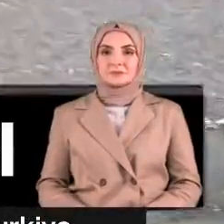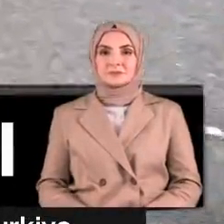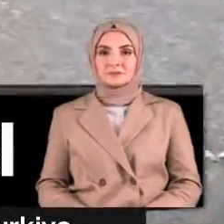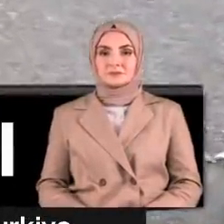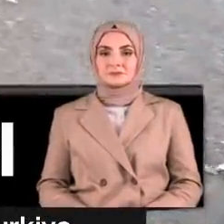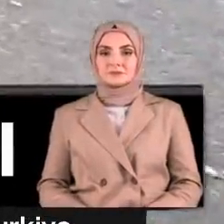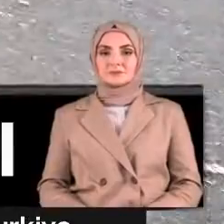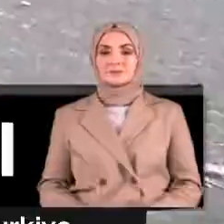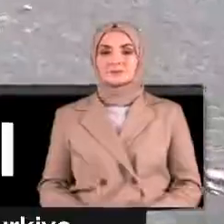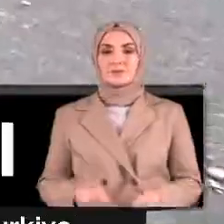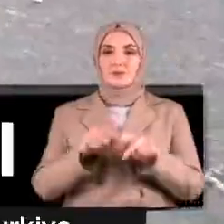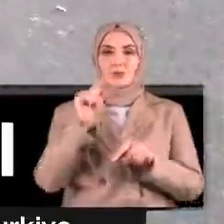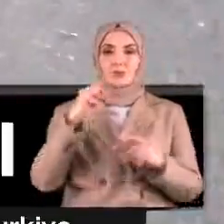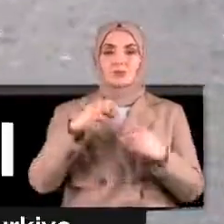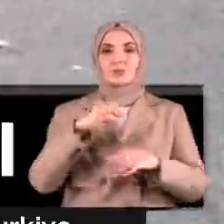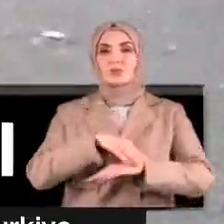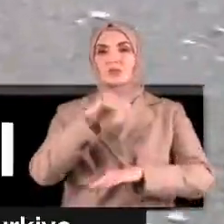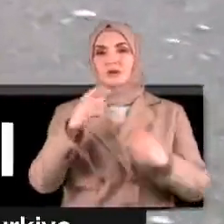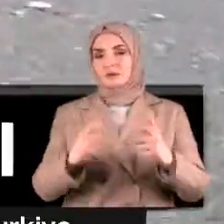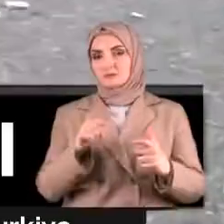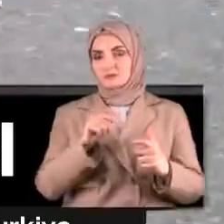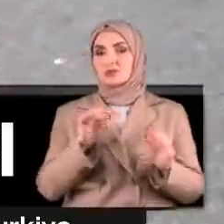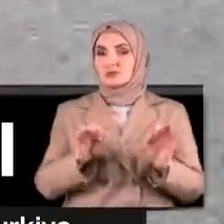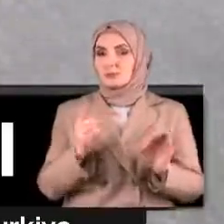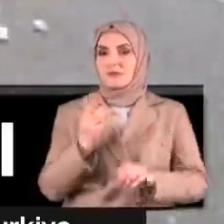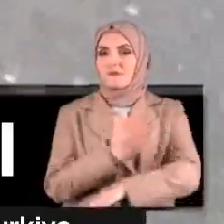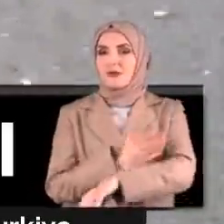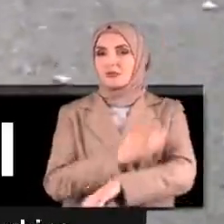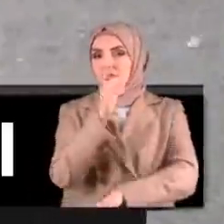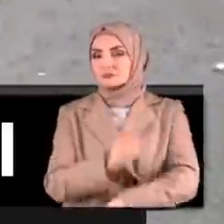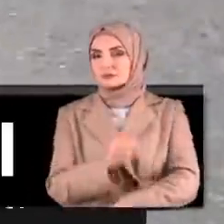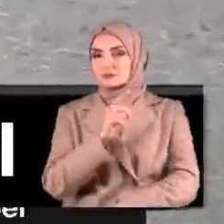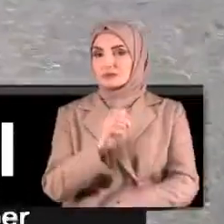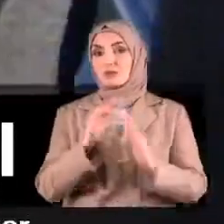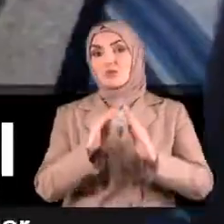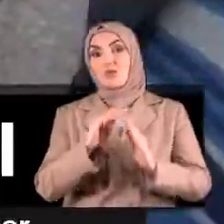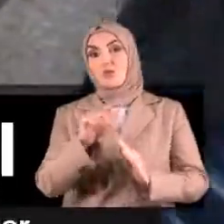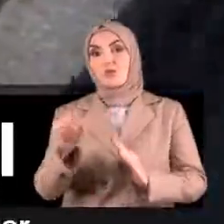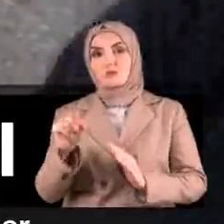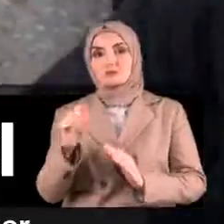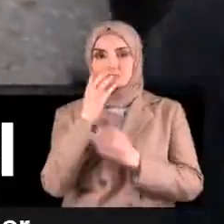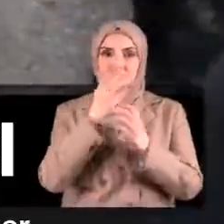hareketler. Nurdağ'ındayız. Şu anda bir vatandaş komşuları tarafından kurtarıldı.